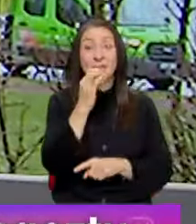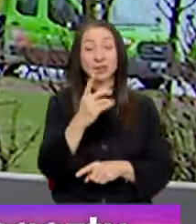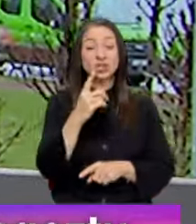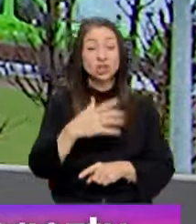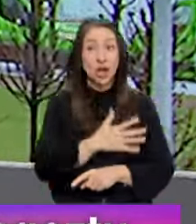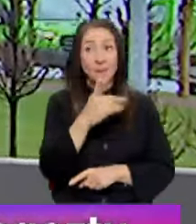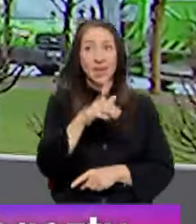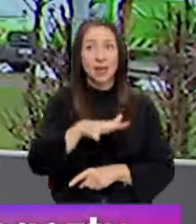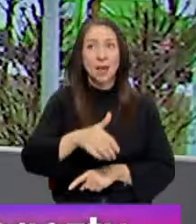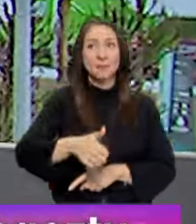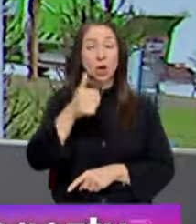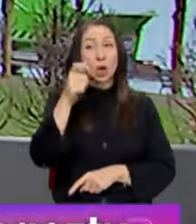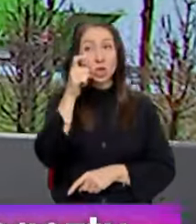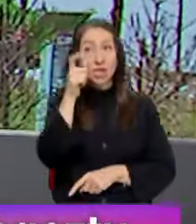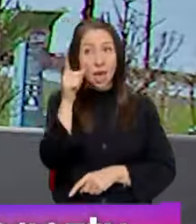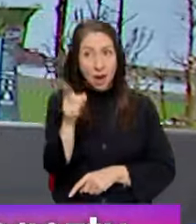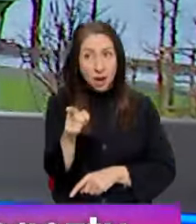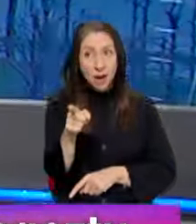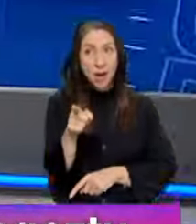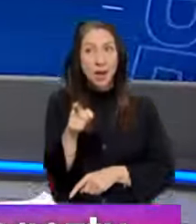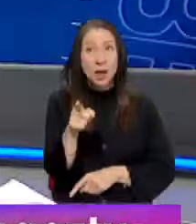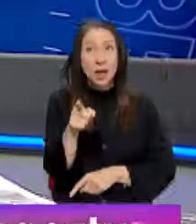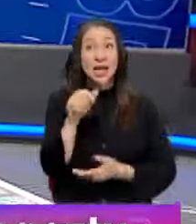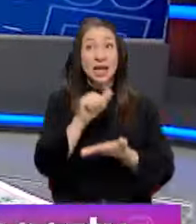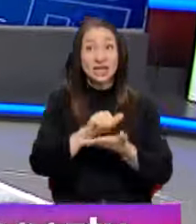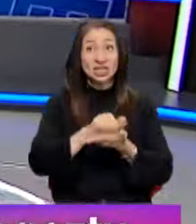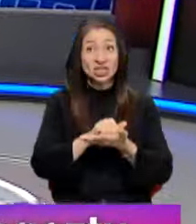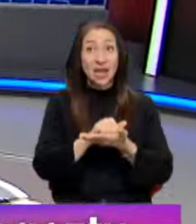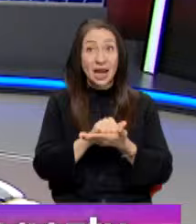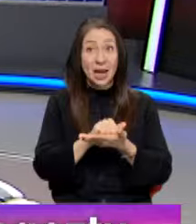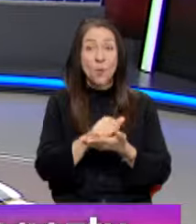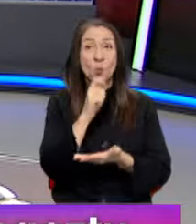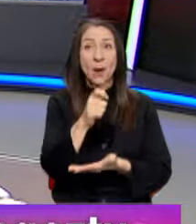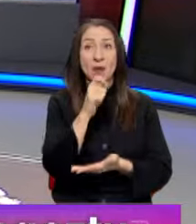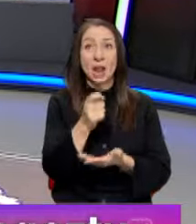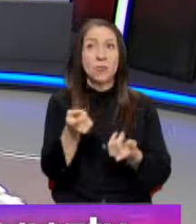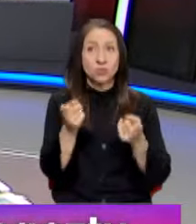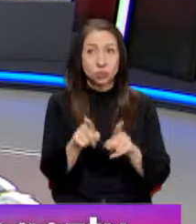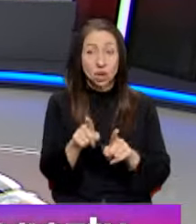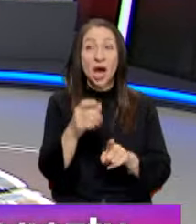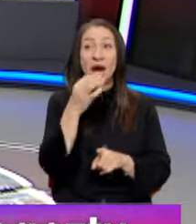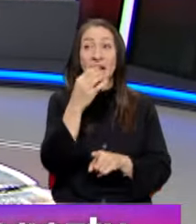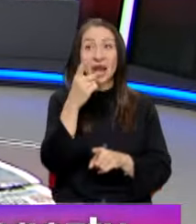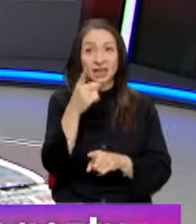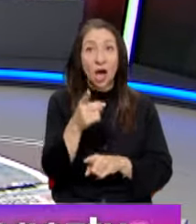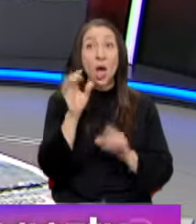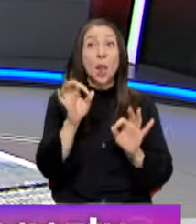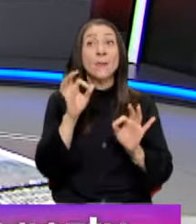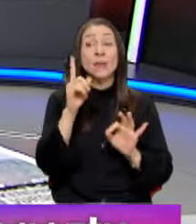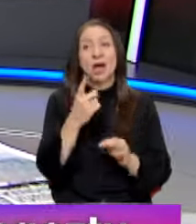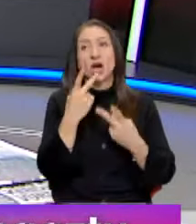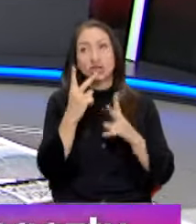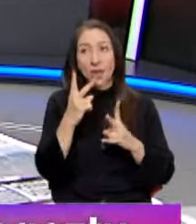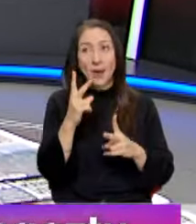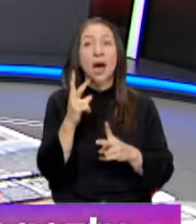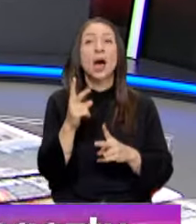Cumhuriyet Halk Partisi genel başkanı Özgür Özel E gazetecilerle muhabirlerle bir araya geldi Ankara'da önemli bir çıkış